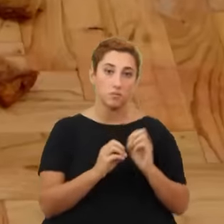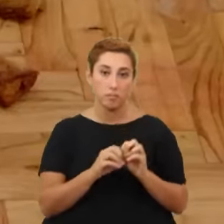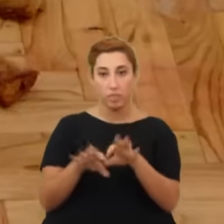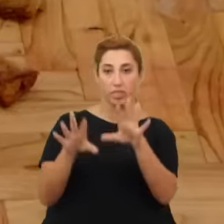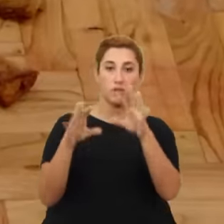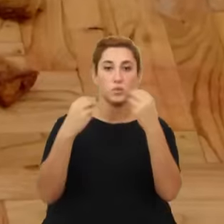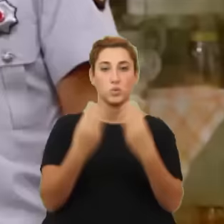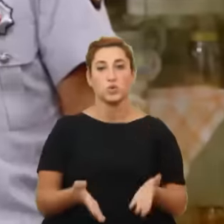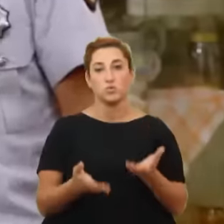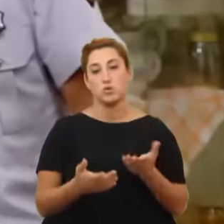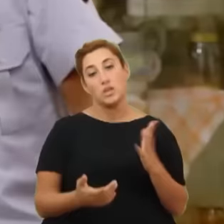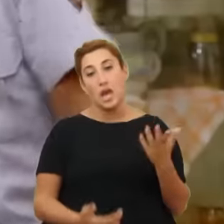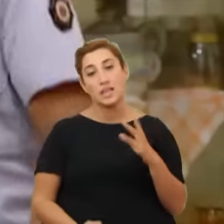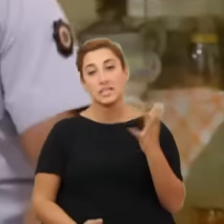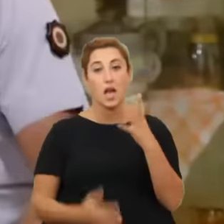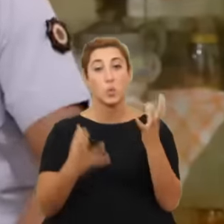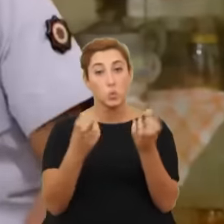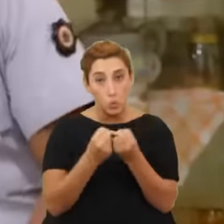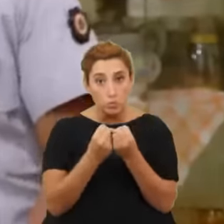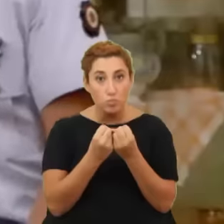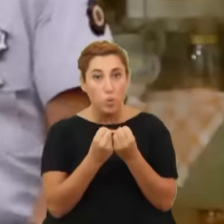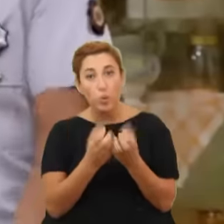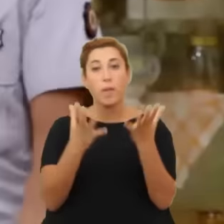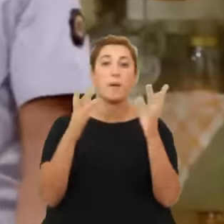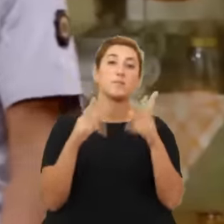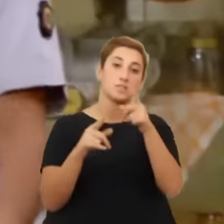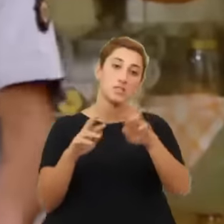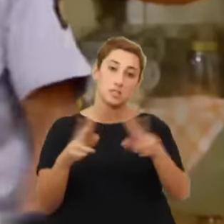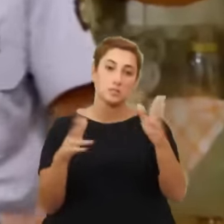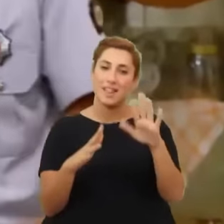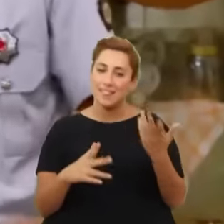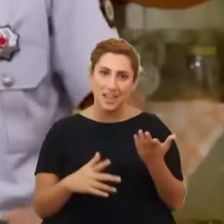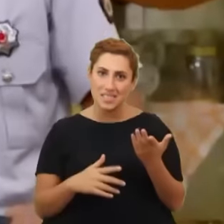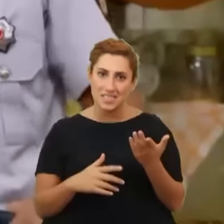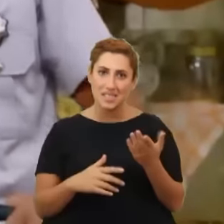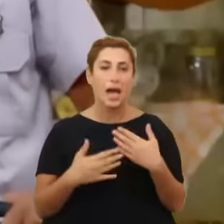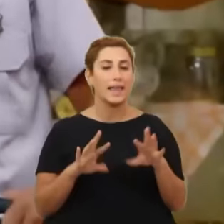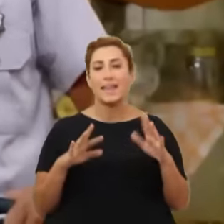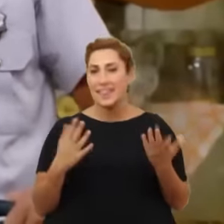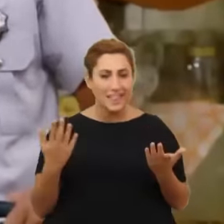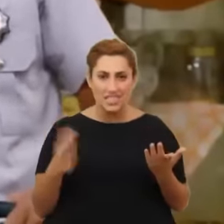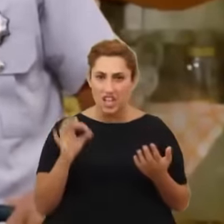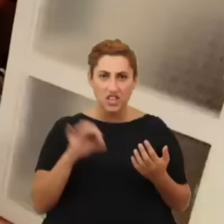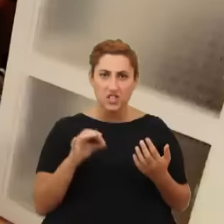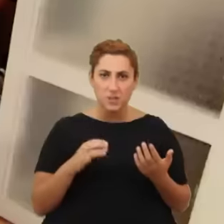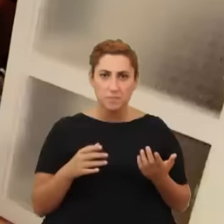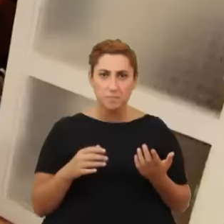bir açıyla düşmüş. Yani sanki tutmuşsunuz da tutamamışsınız gibi. Siz kırmışsınız. Nasıl cil ya? Hayır, nasıl yani